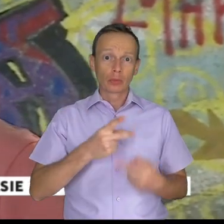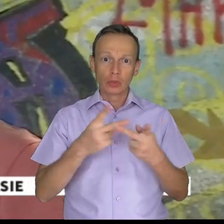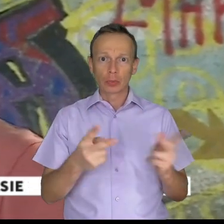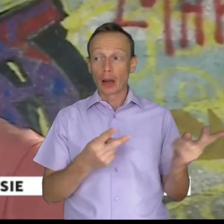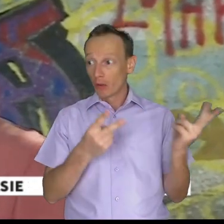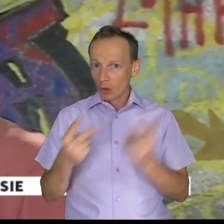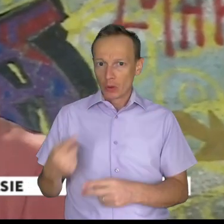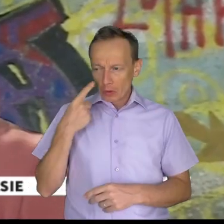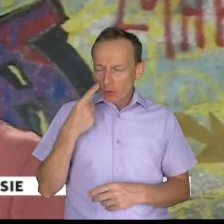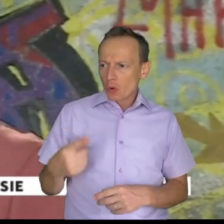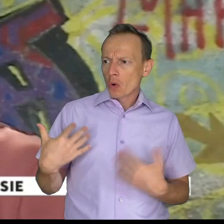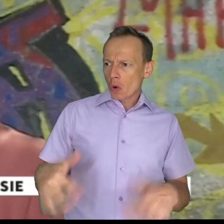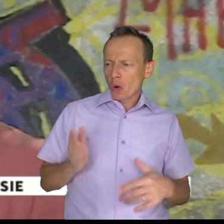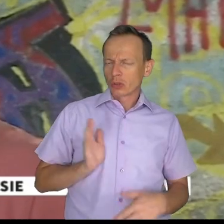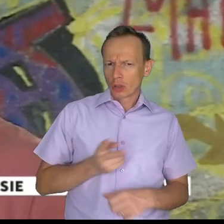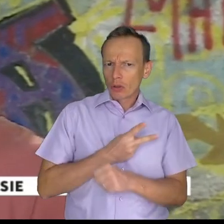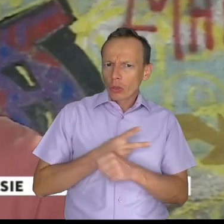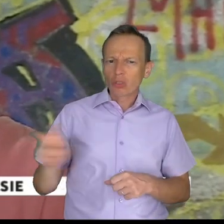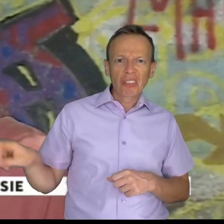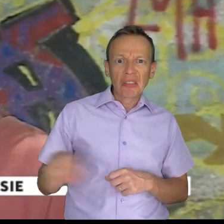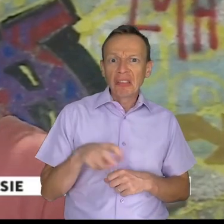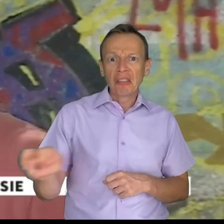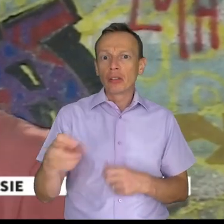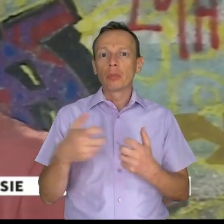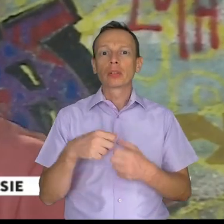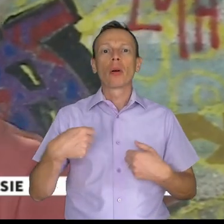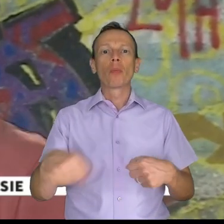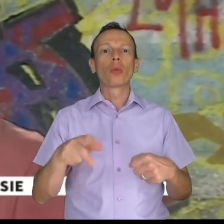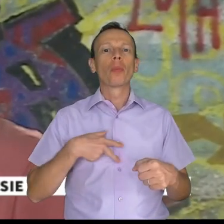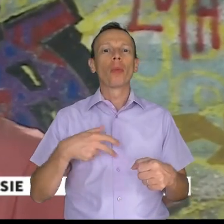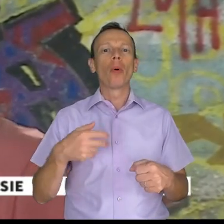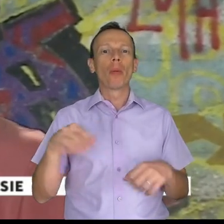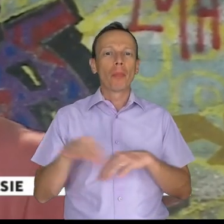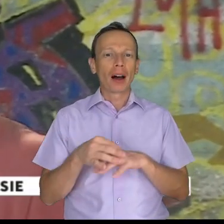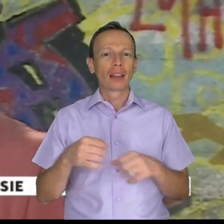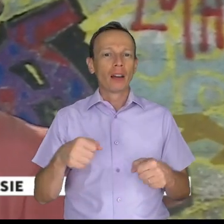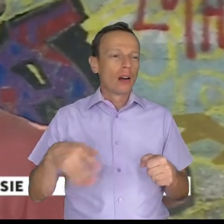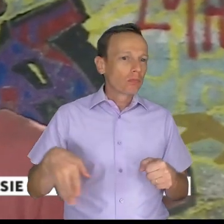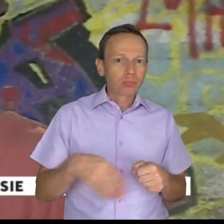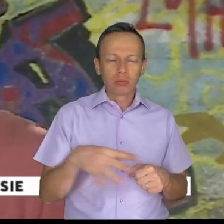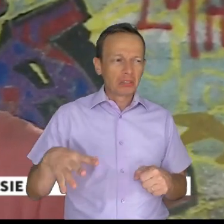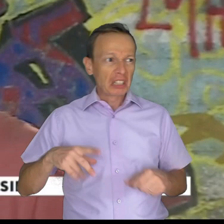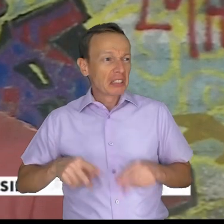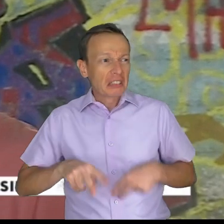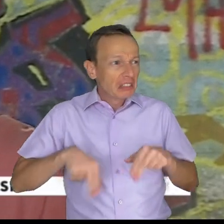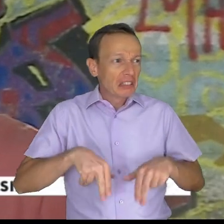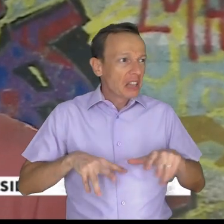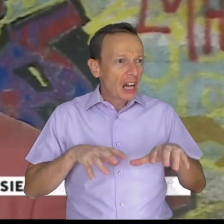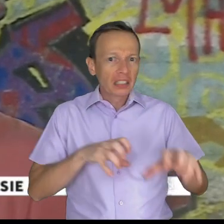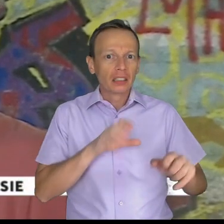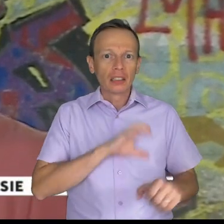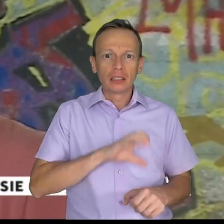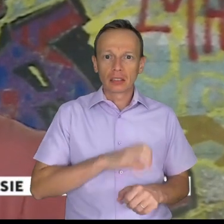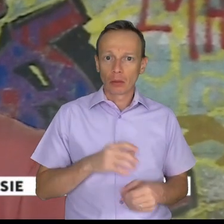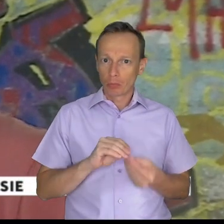la police municipale, qui était venue constater que les chiens divaguaient, qu'ils étaient dangereux, qu'ils couraient après la moto de mon mari, ce qui posait des problèmes de sécurité,